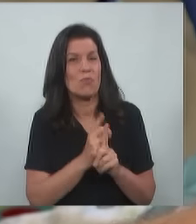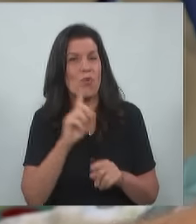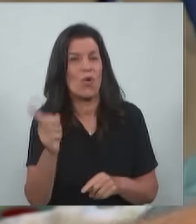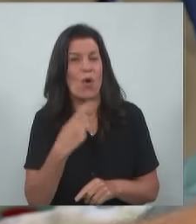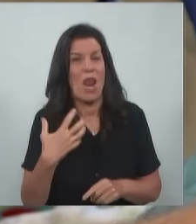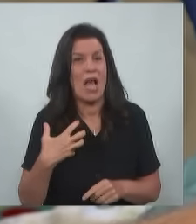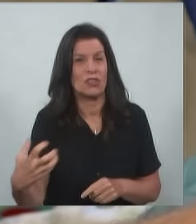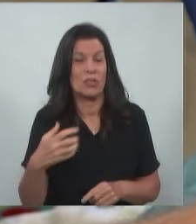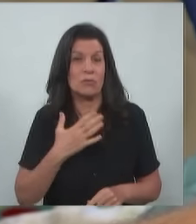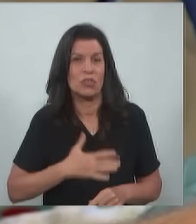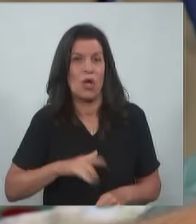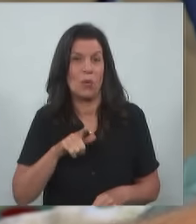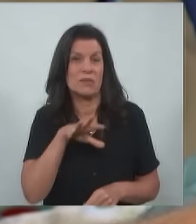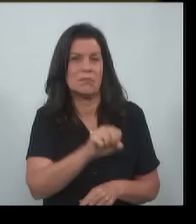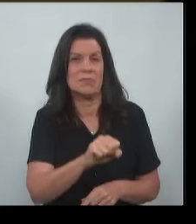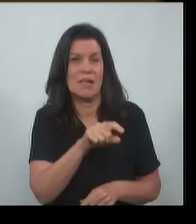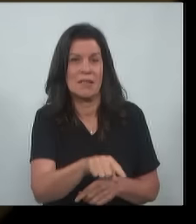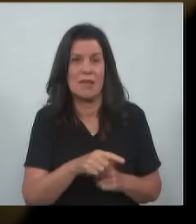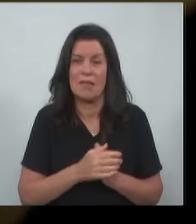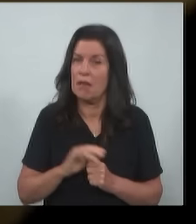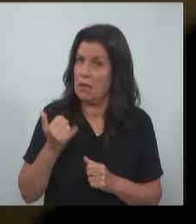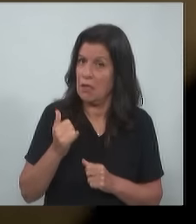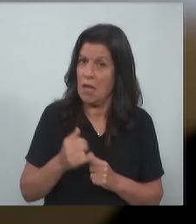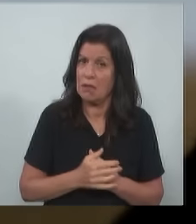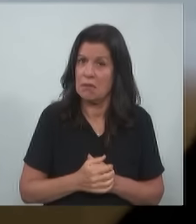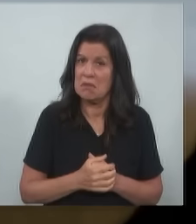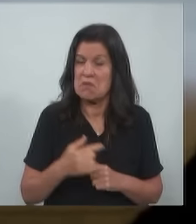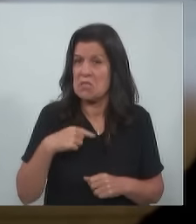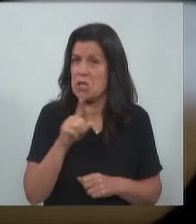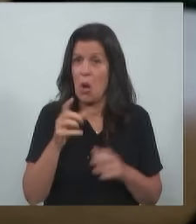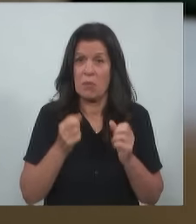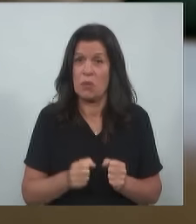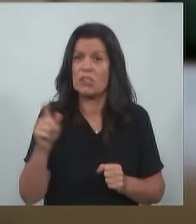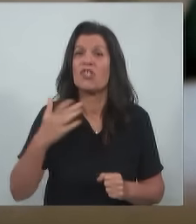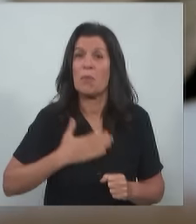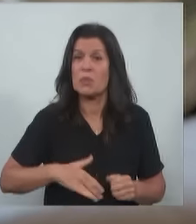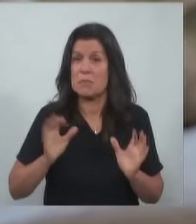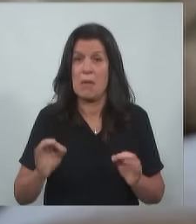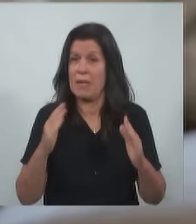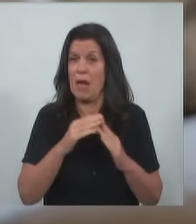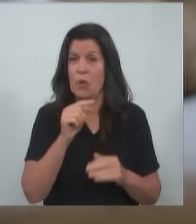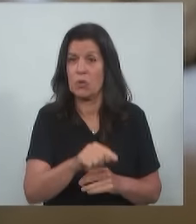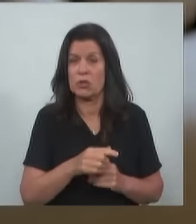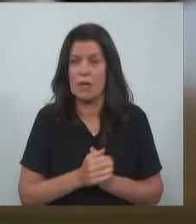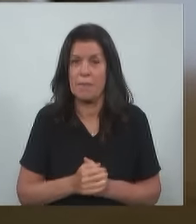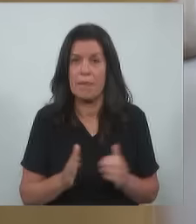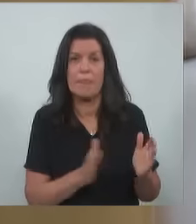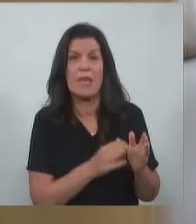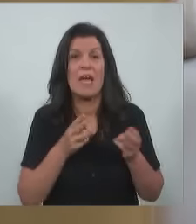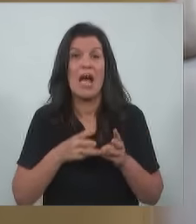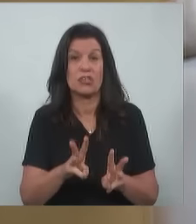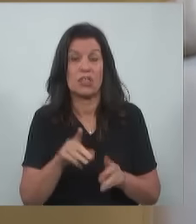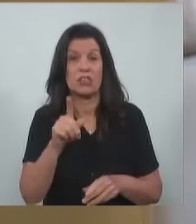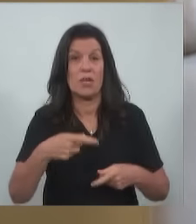הכנרת. כן, שהם לאו דווקא גם היו רוצים, אני חושבת, באמת לגור שם. השיטה שבה הקרקע תימחר כאן תכריע בעצם אם